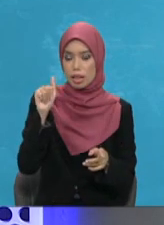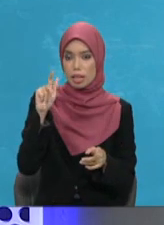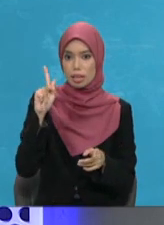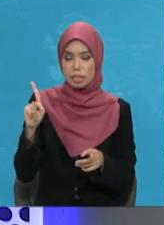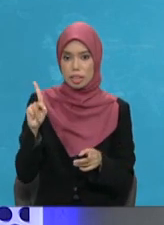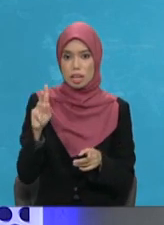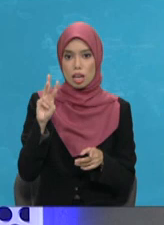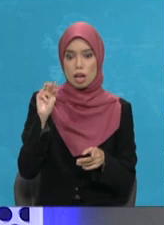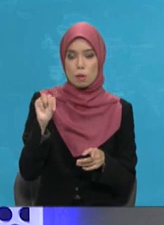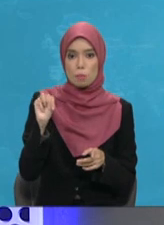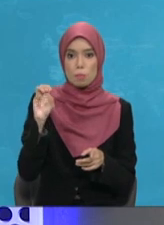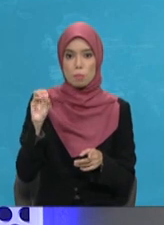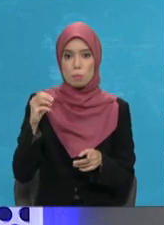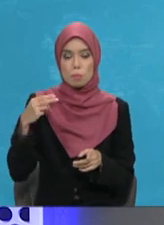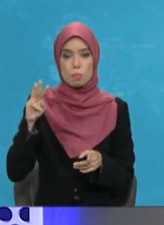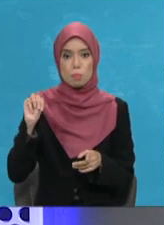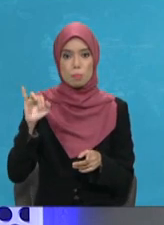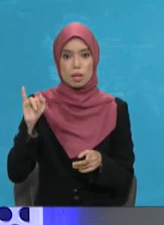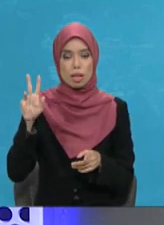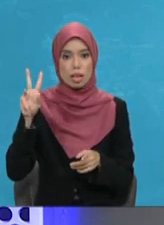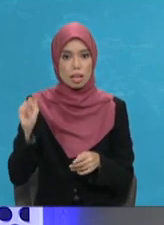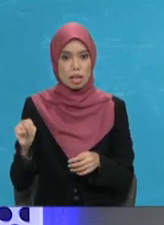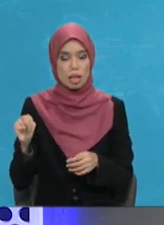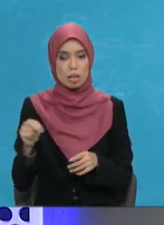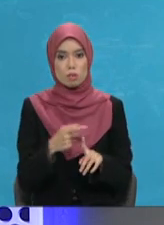moment MP menteri luar kerajaan Republik